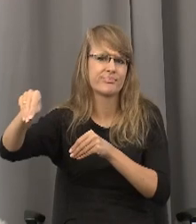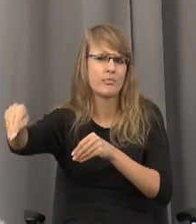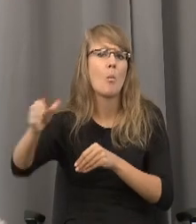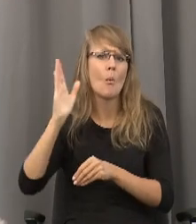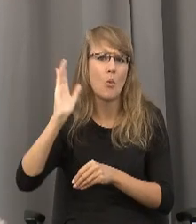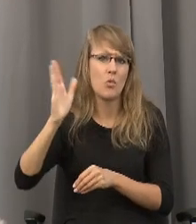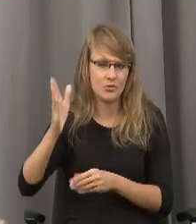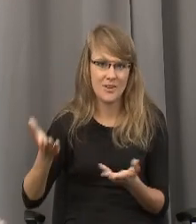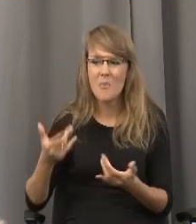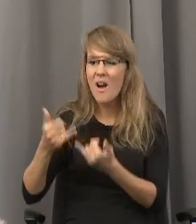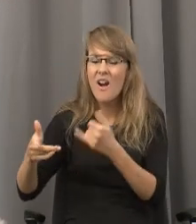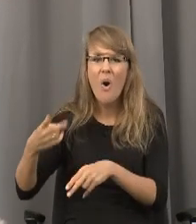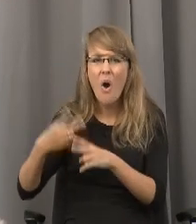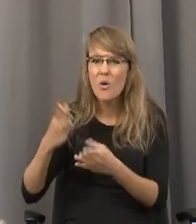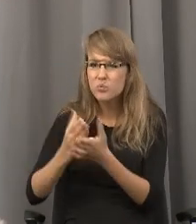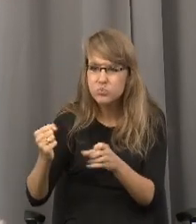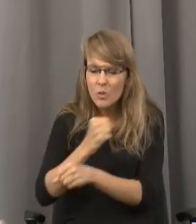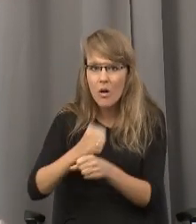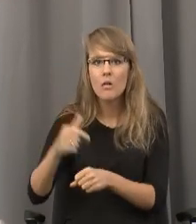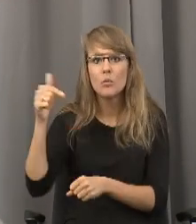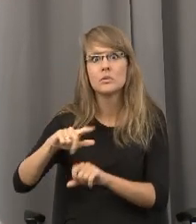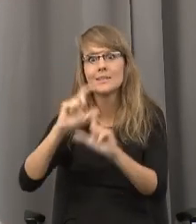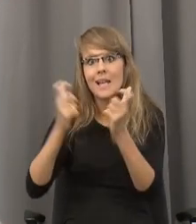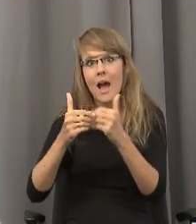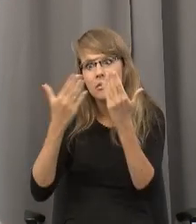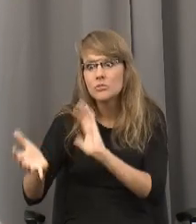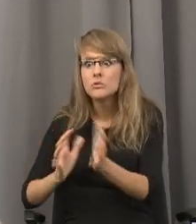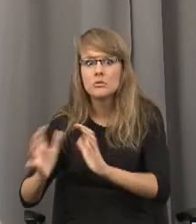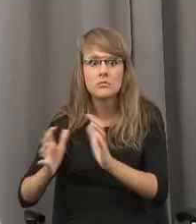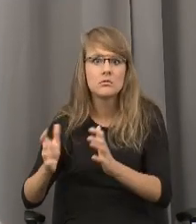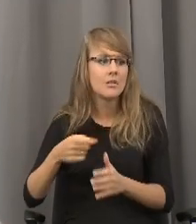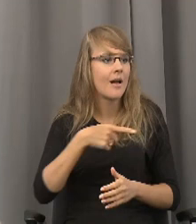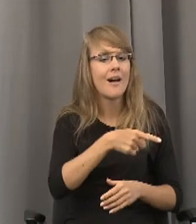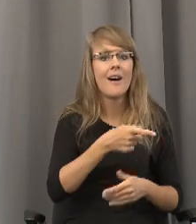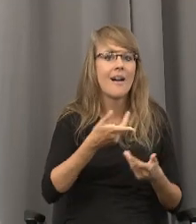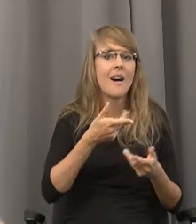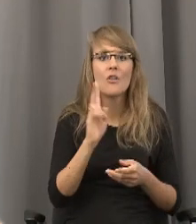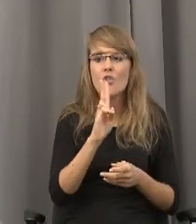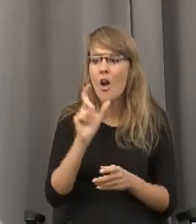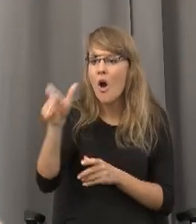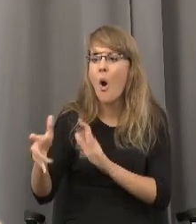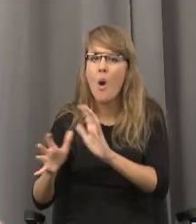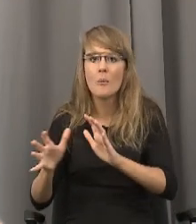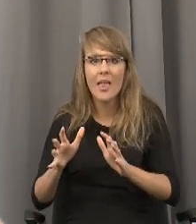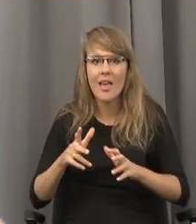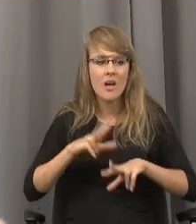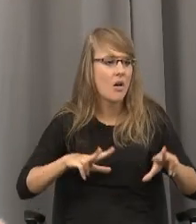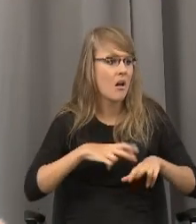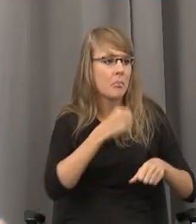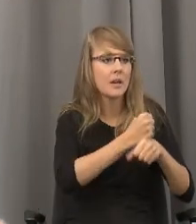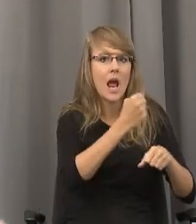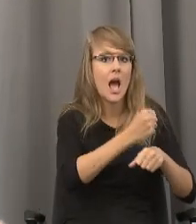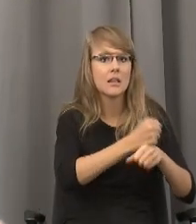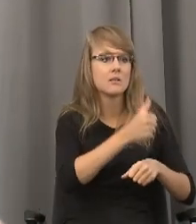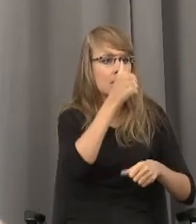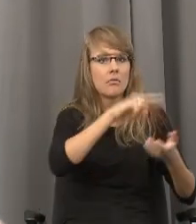w specjalistycznym ośrodku lub konieczne jest wyłączenie z aktywności zawodowej i normalnego życia któregoś z członków rodziny. Jeżeli mówimy o